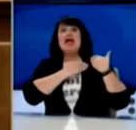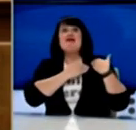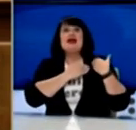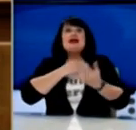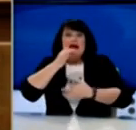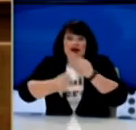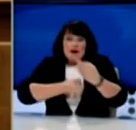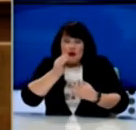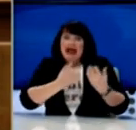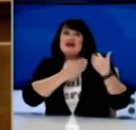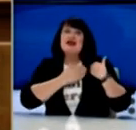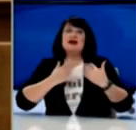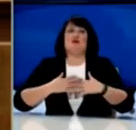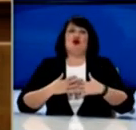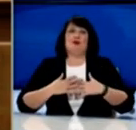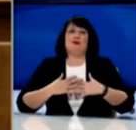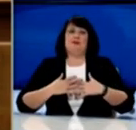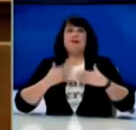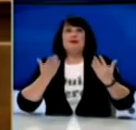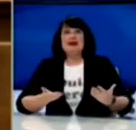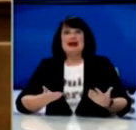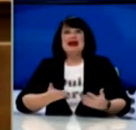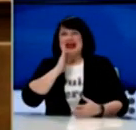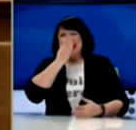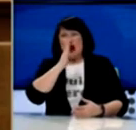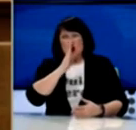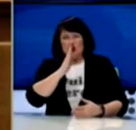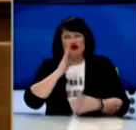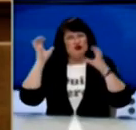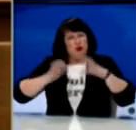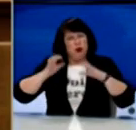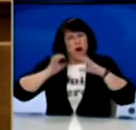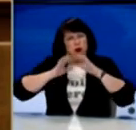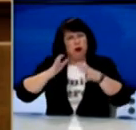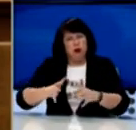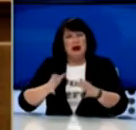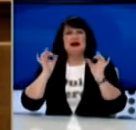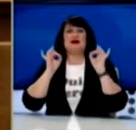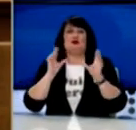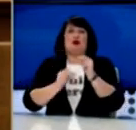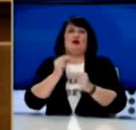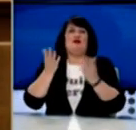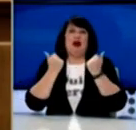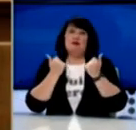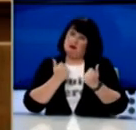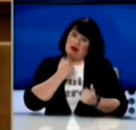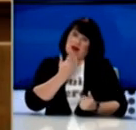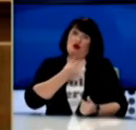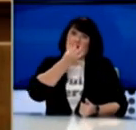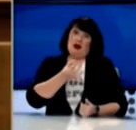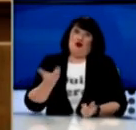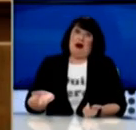συνοποιών των σωλαίων. Αλλά δεν μπορούμε να λέμε ότι μετά τον Ιαννό τα έργα που έγιναν δεν έπεσε τίποτα ή δεν δημιουργήθηκε πρόβλημα. Πάμε